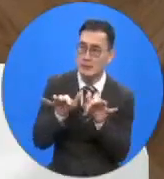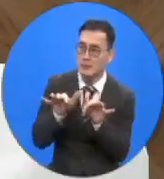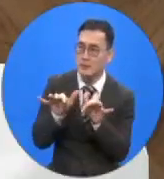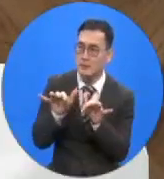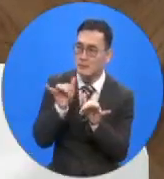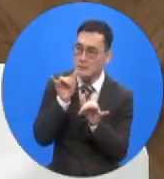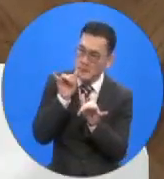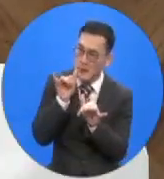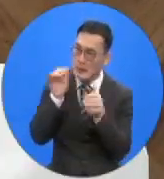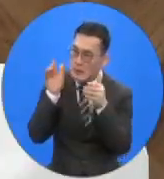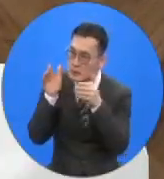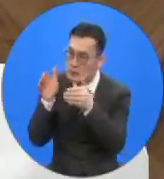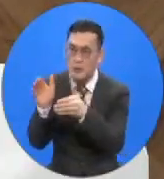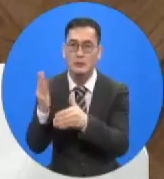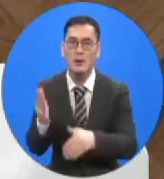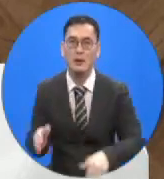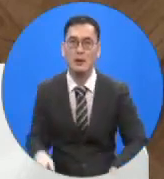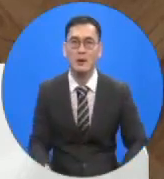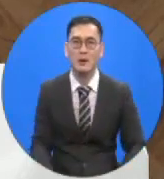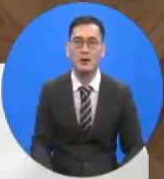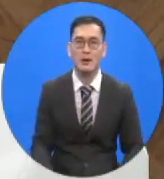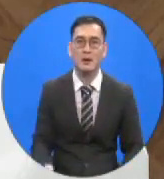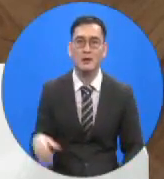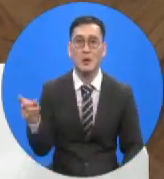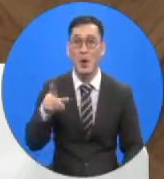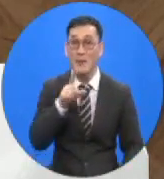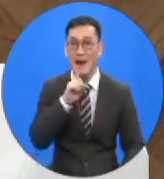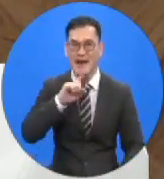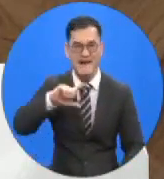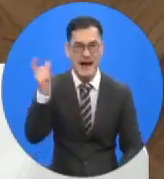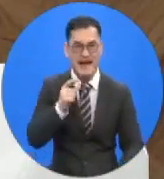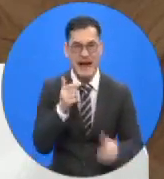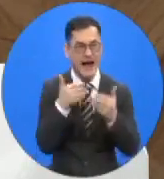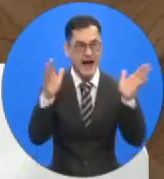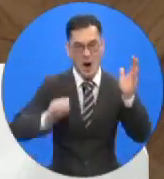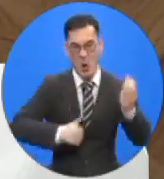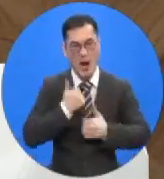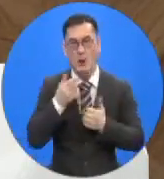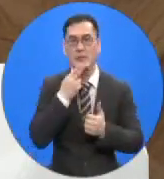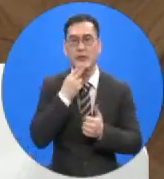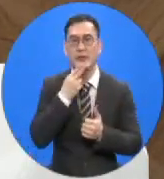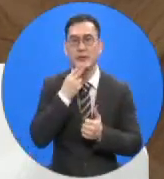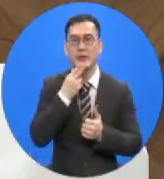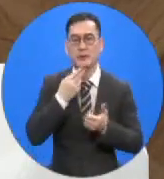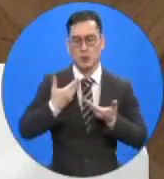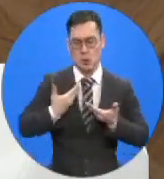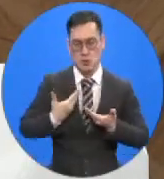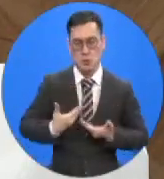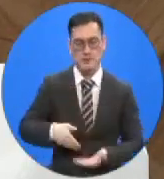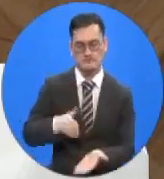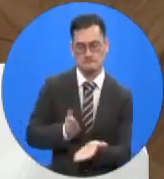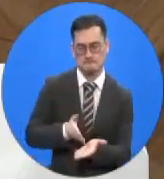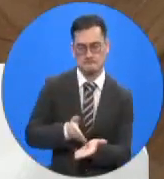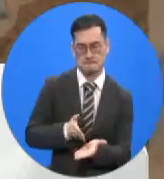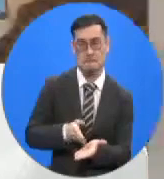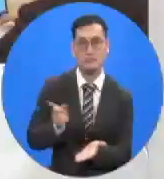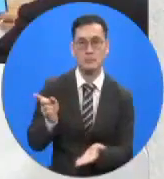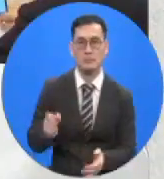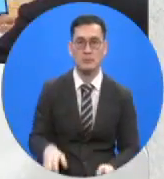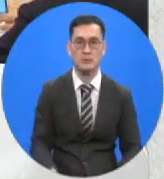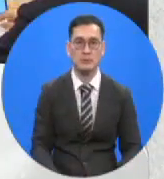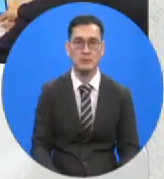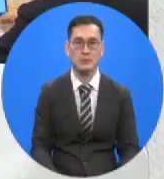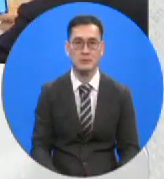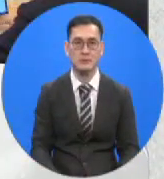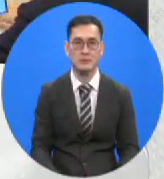말을 세게 안 해요. 예. 굉장히 이렇게 완곡한 표현을 쓰거든요. 그렇죠. 그래서 은근히 호소력이 있는 거예요. 그래서